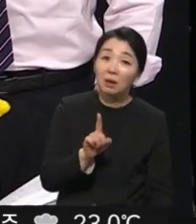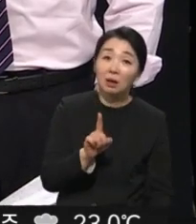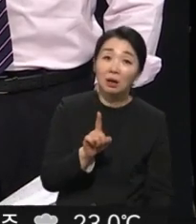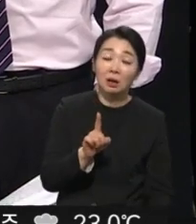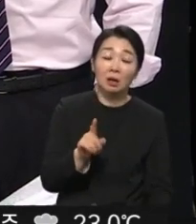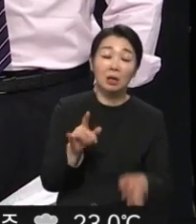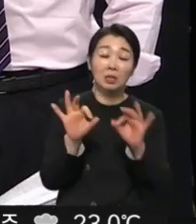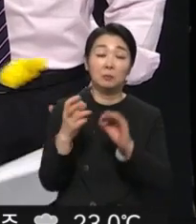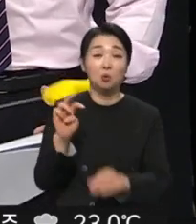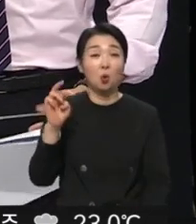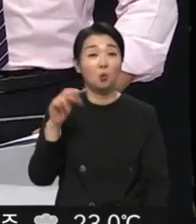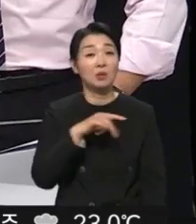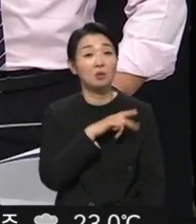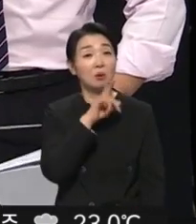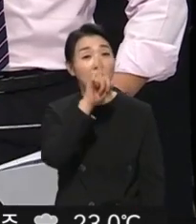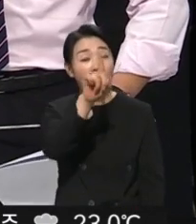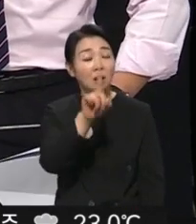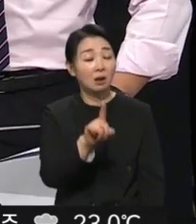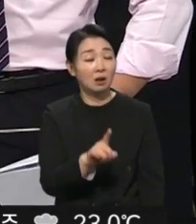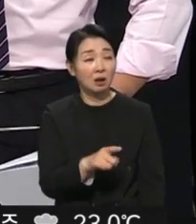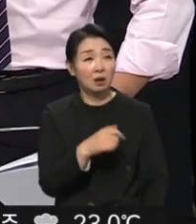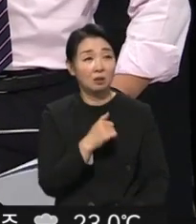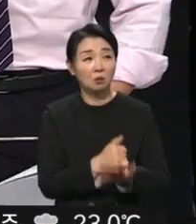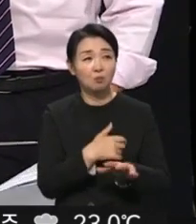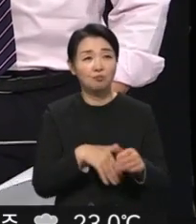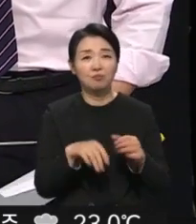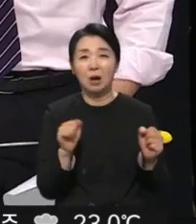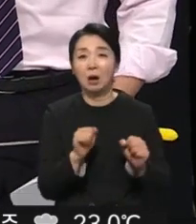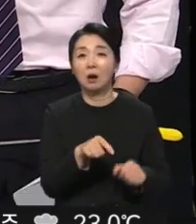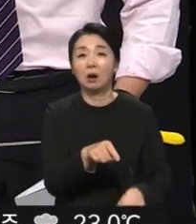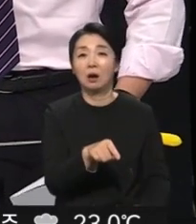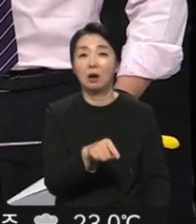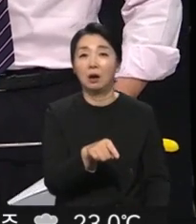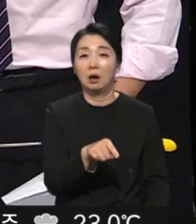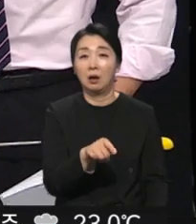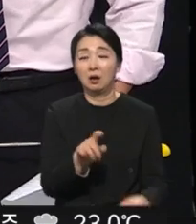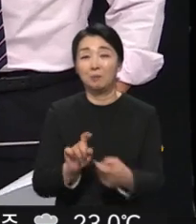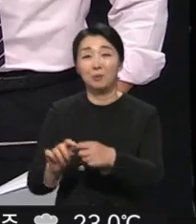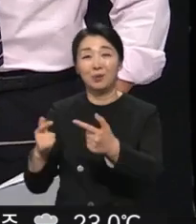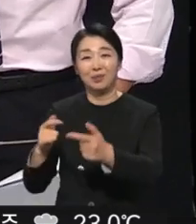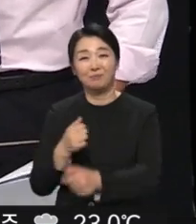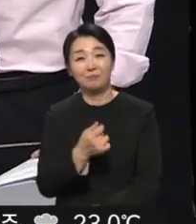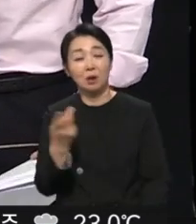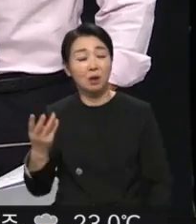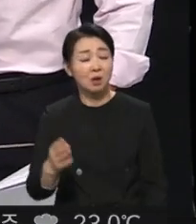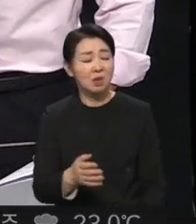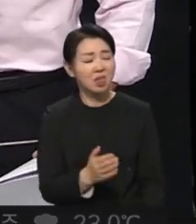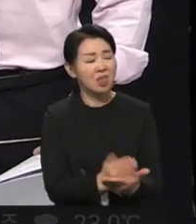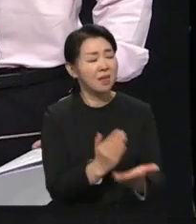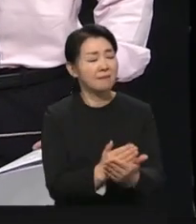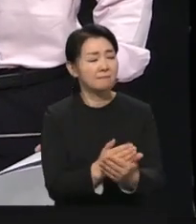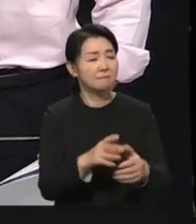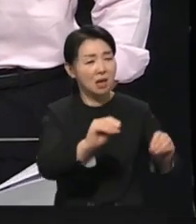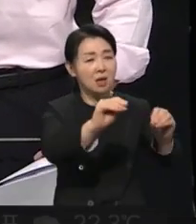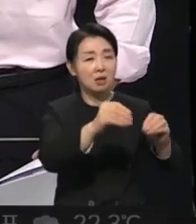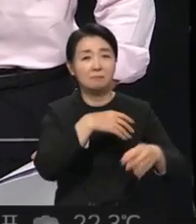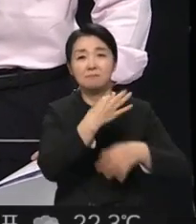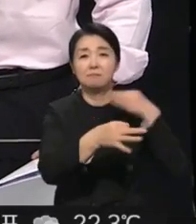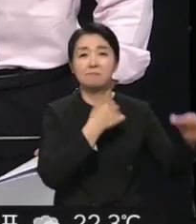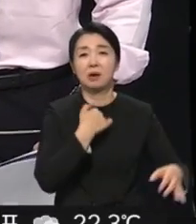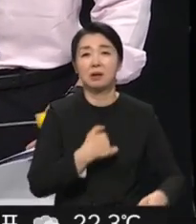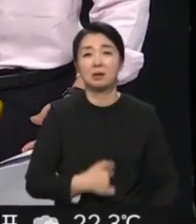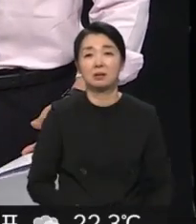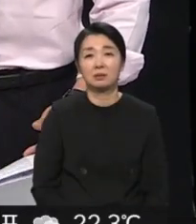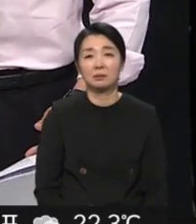김용민 의원의 이 발언으로 의총장 분위기가 싸해졌다고 하는데요. 비명계 의원 여러 명이 그만 좀 하라며 소리친 것으로